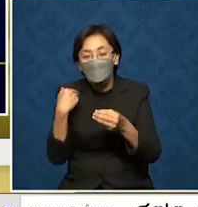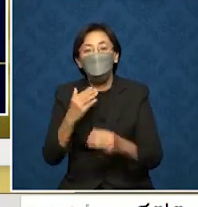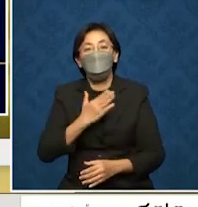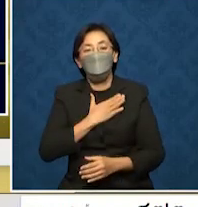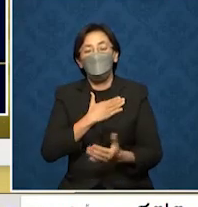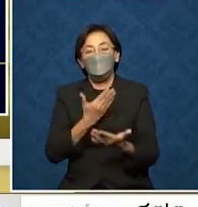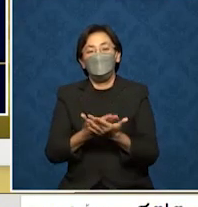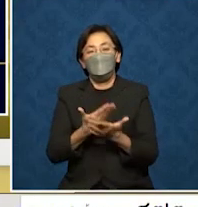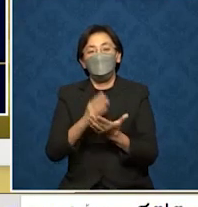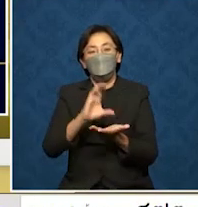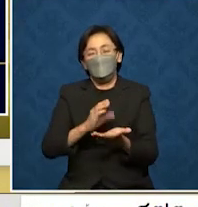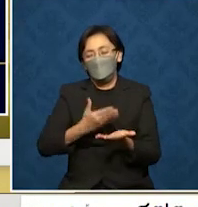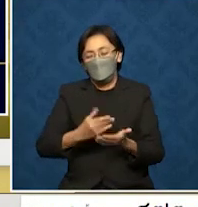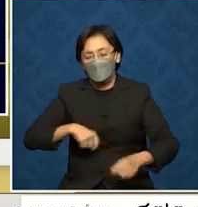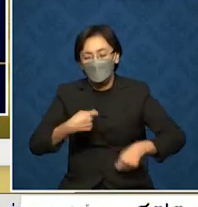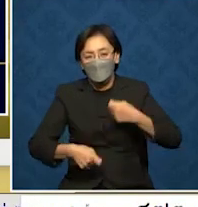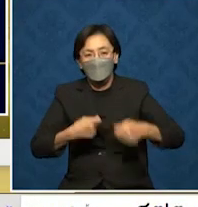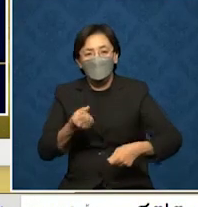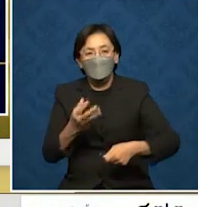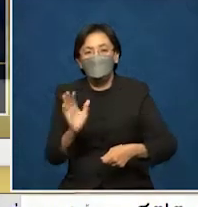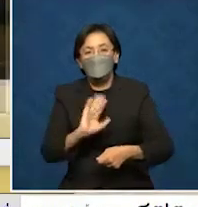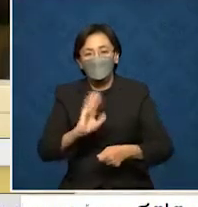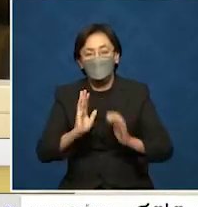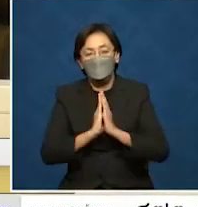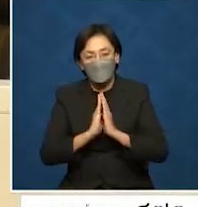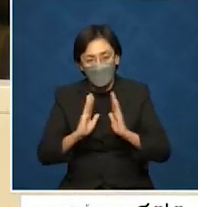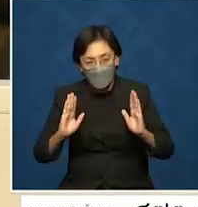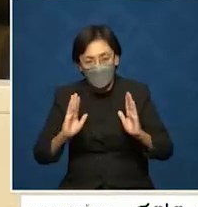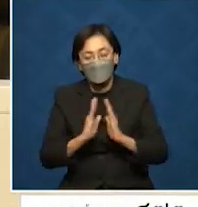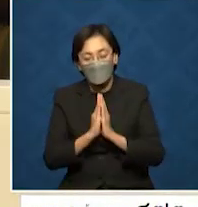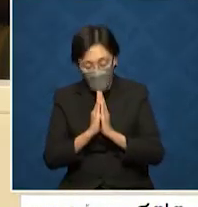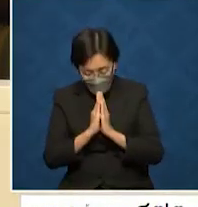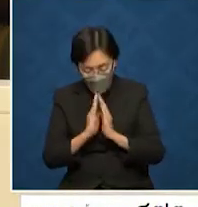งบประมาณให้ฟุ่มเฟือยมากมายขอกราบขอบพระคุณครับท่านประธานครับ ขอบพระคุณครับ